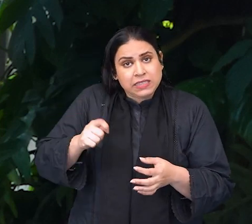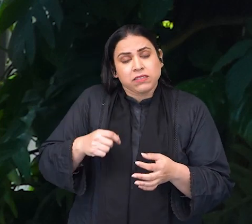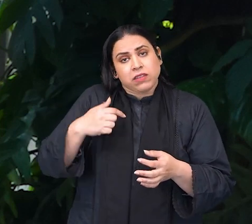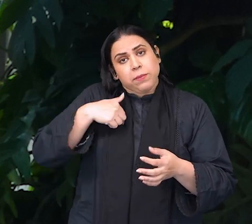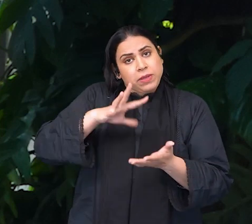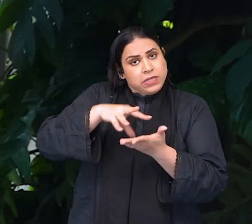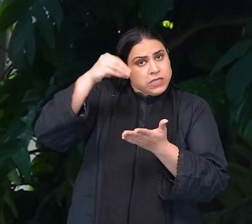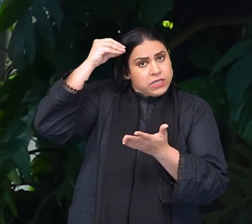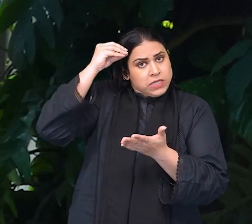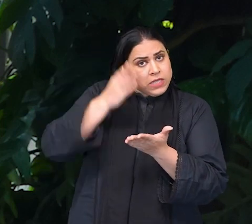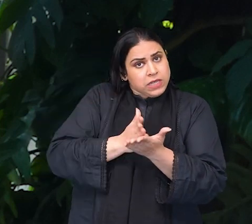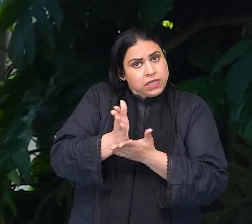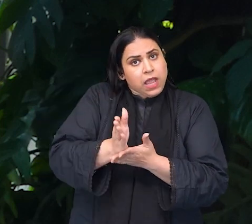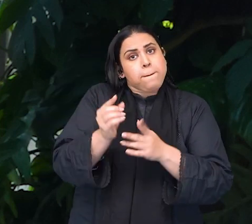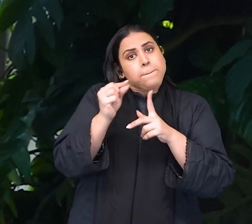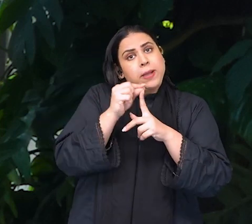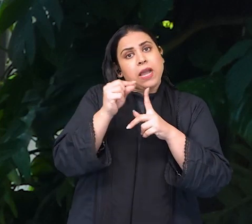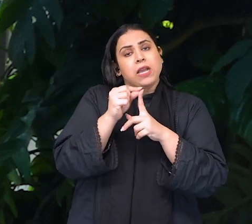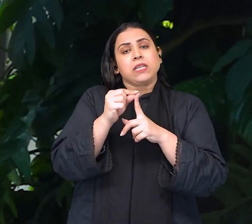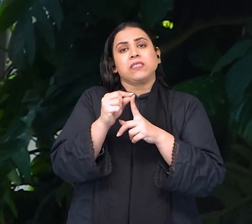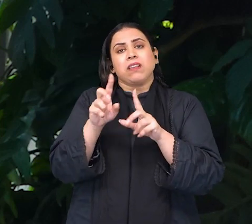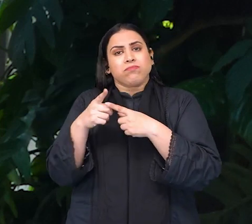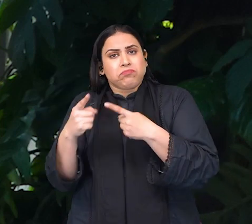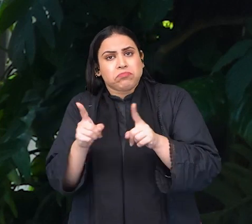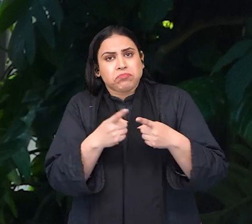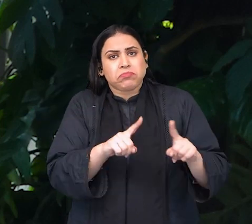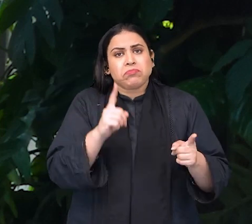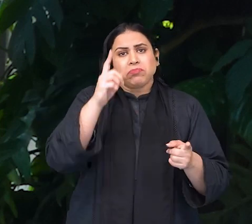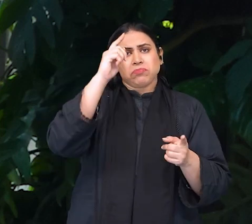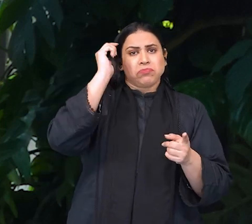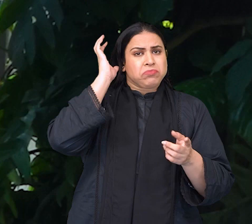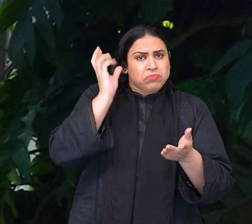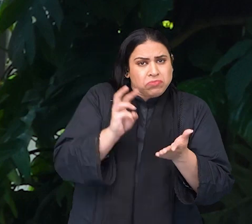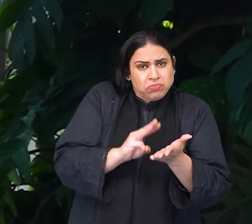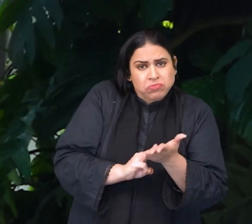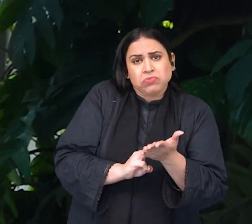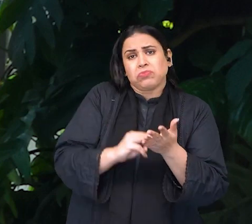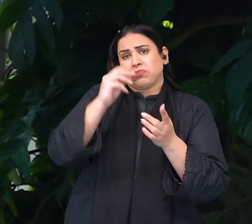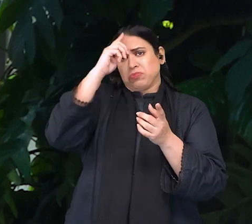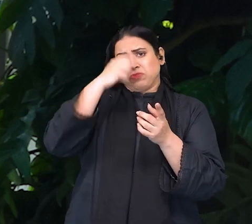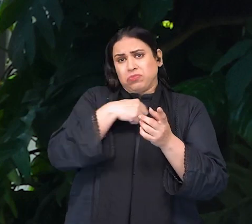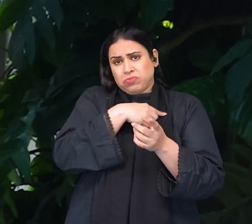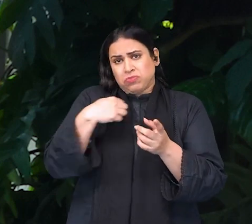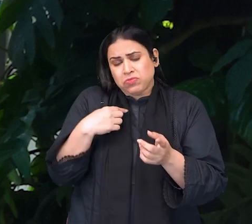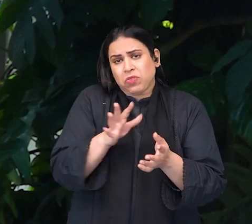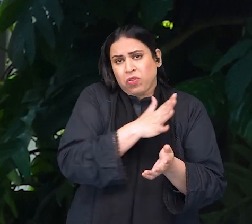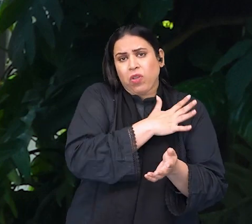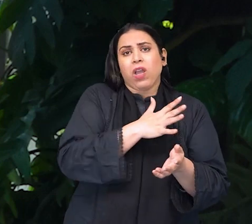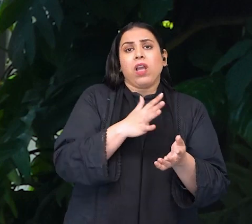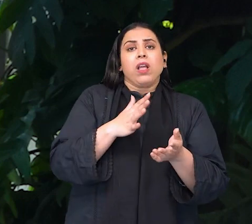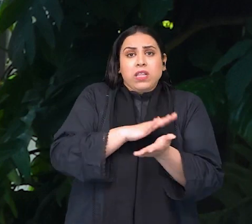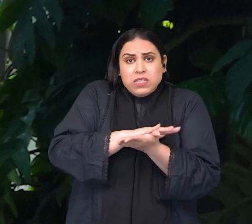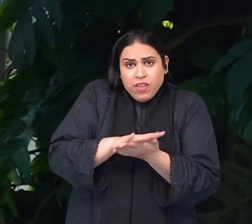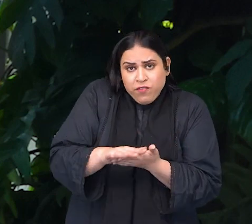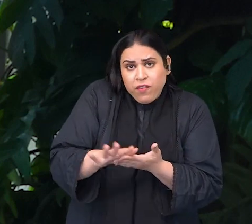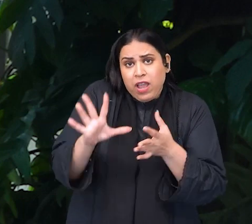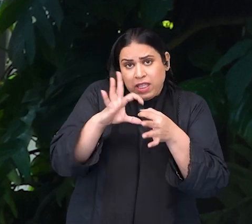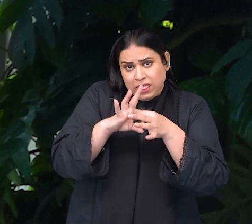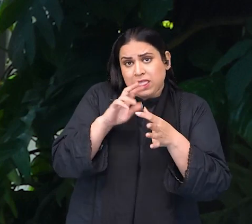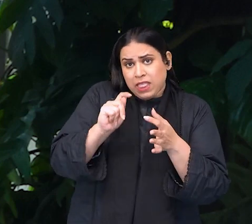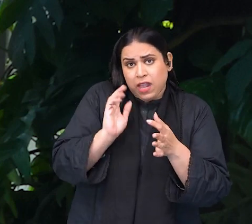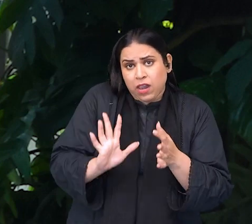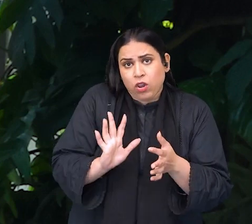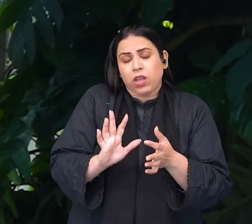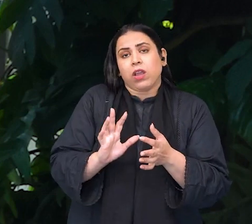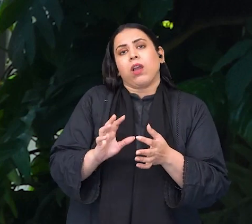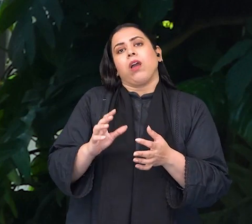अब तक की जर्नी में मैंने यही सीखा है कि पाकिस्तान में ज़ात पात का निज़ाम आज भी मौजूद है, क्योंकि अगर आप सफाई के काम से ताल्लुक़